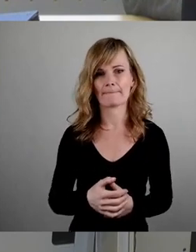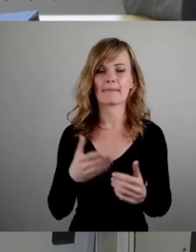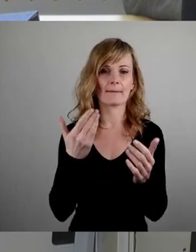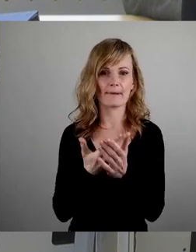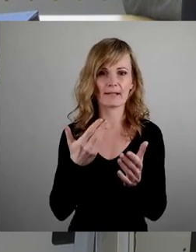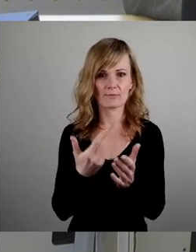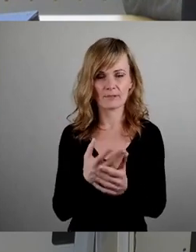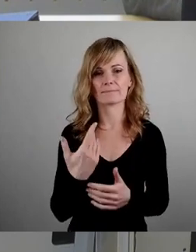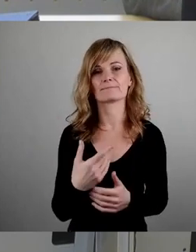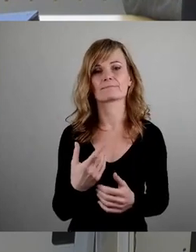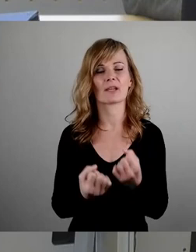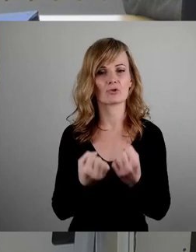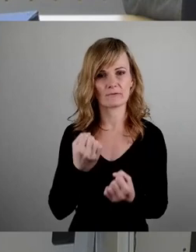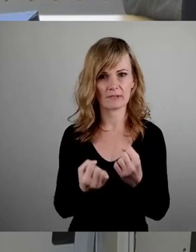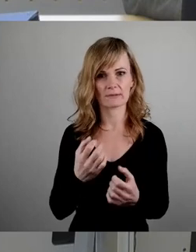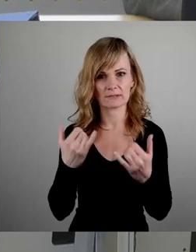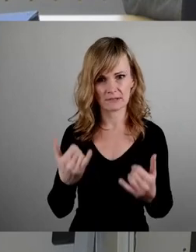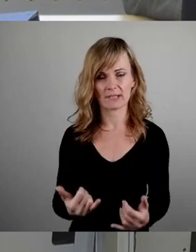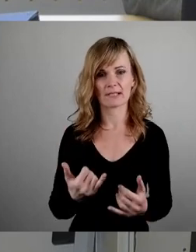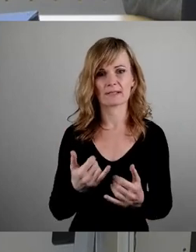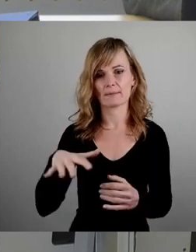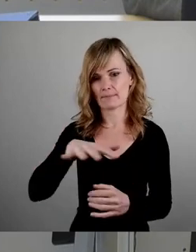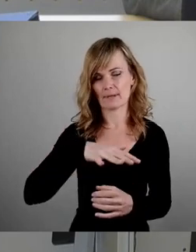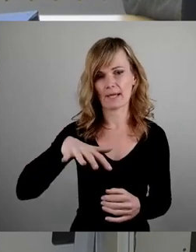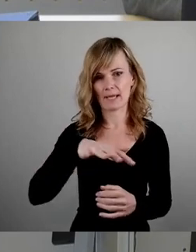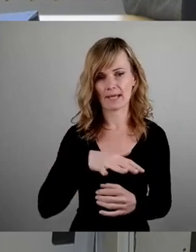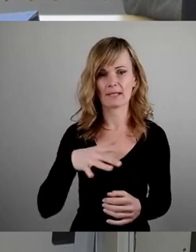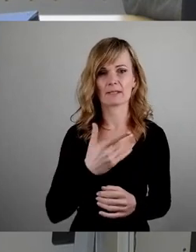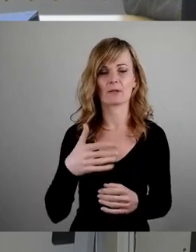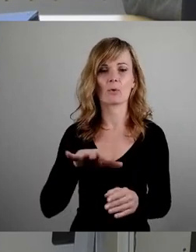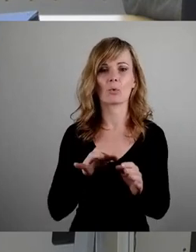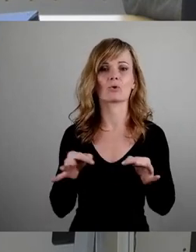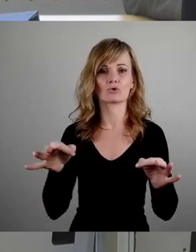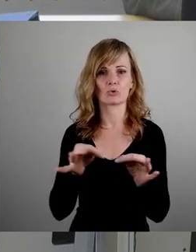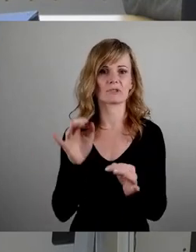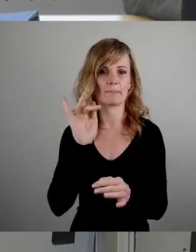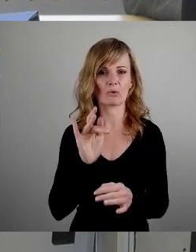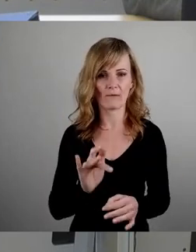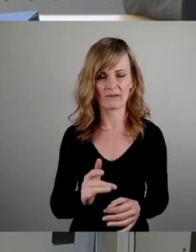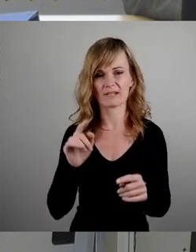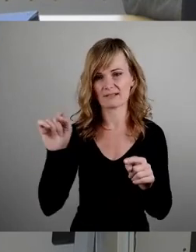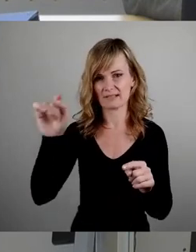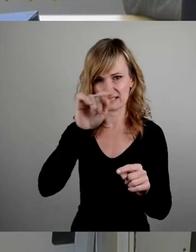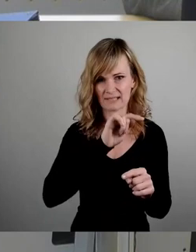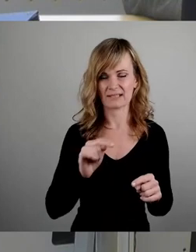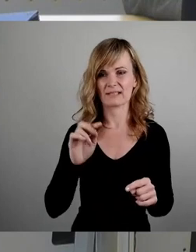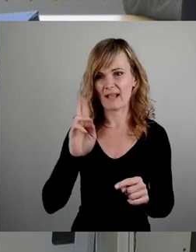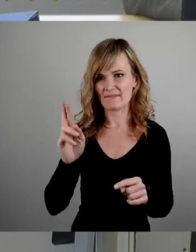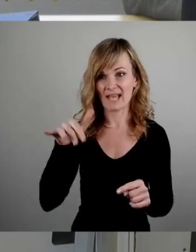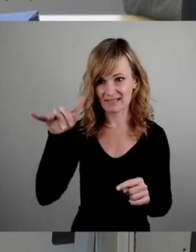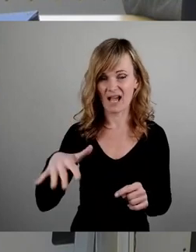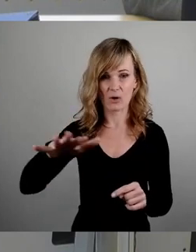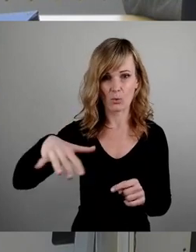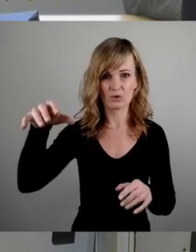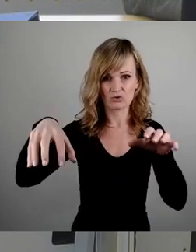größere Schwierigkeit, schon in dem jetzt beplanten Bereich mit den Grundstücksbetroffenheiten, wie es immer so schön heißt, umzugehen. Das würde sich in der